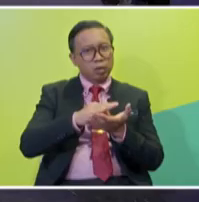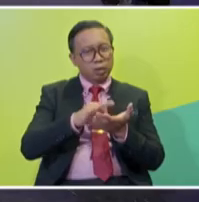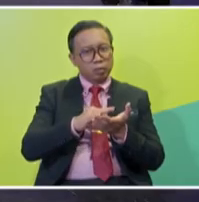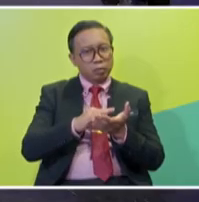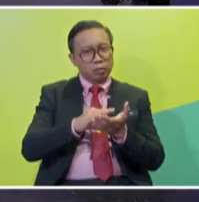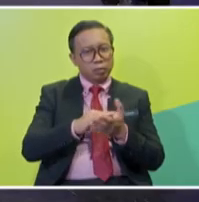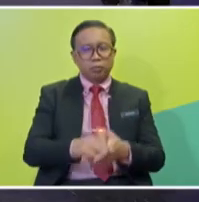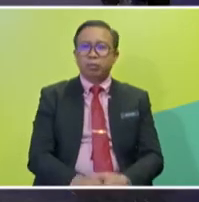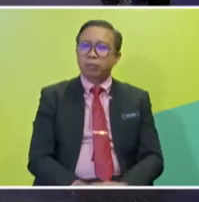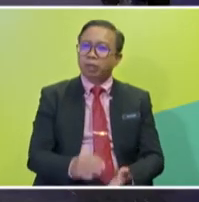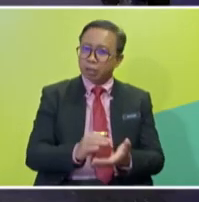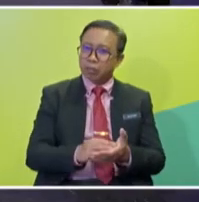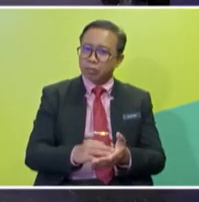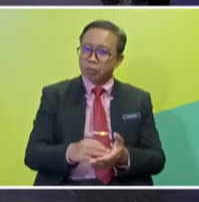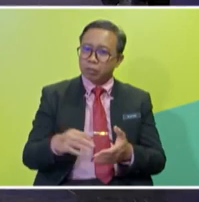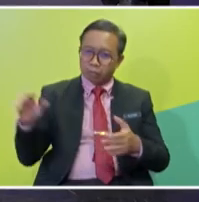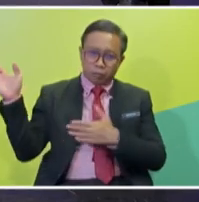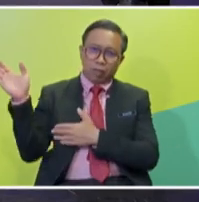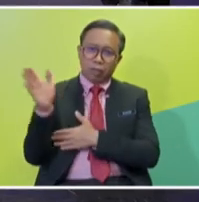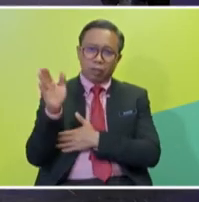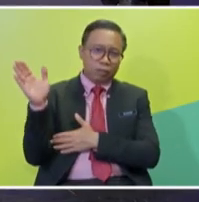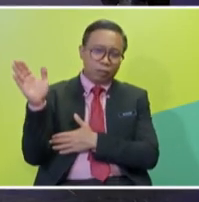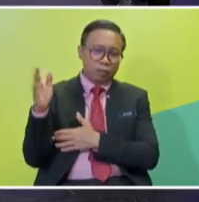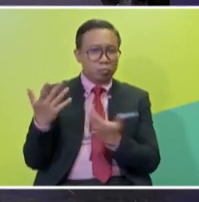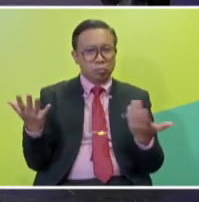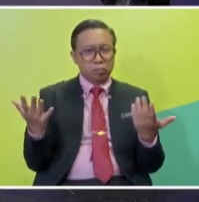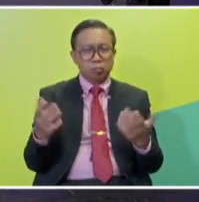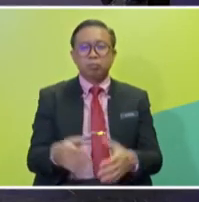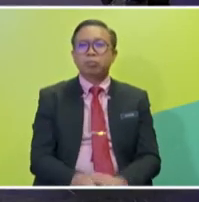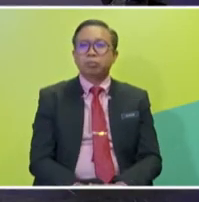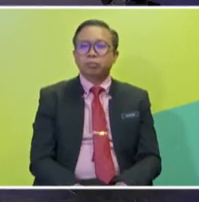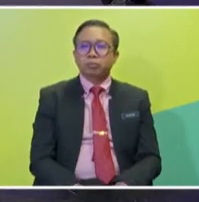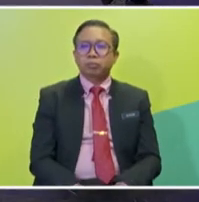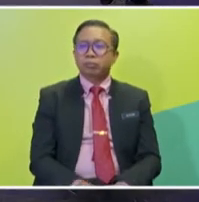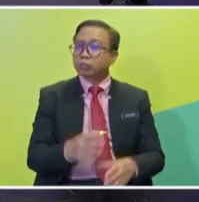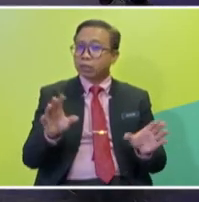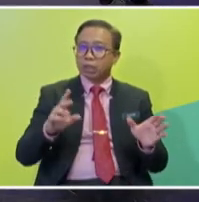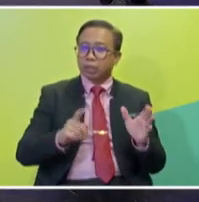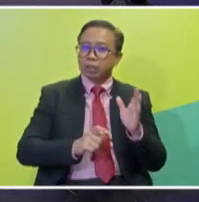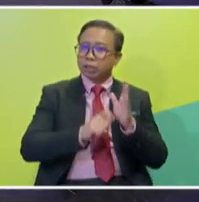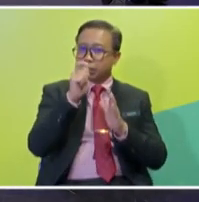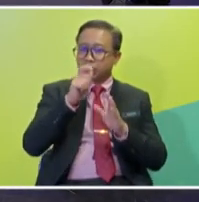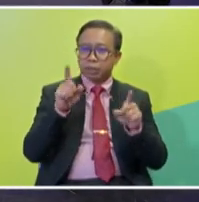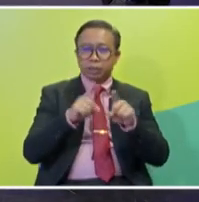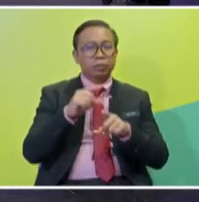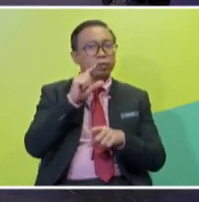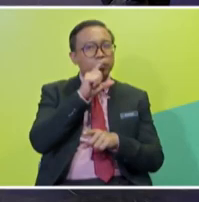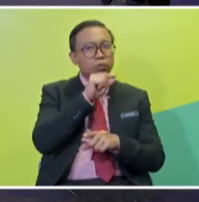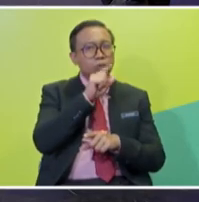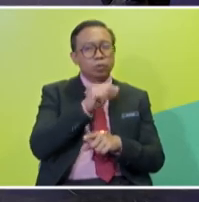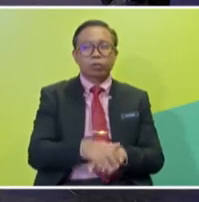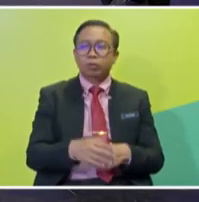tak coba tak terbang terbang tak terbang dia boleh terbang tinggi macam burung dan yang ketiga